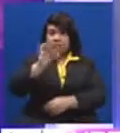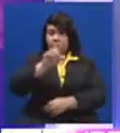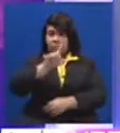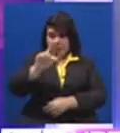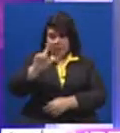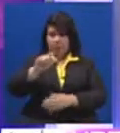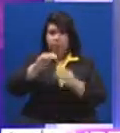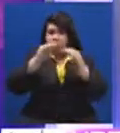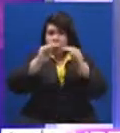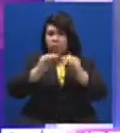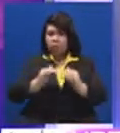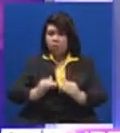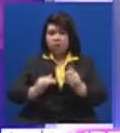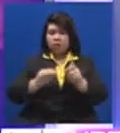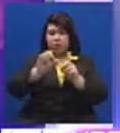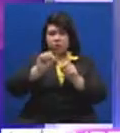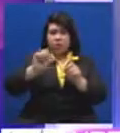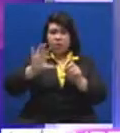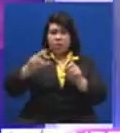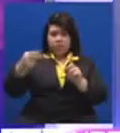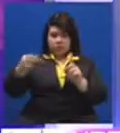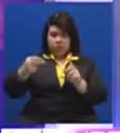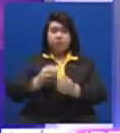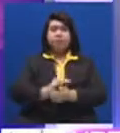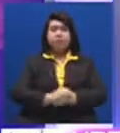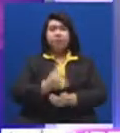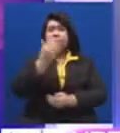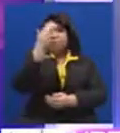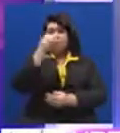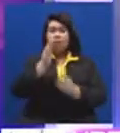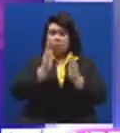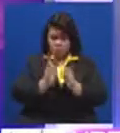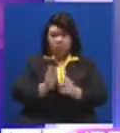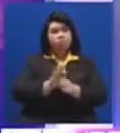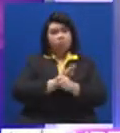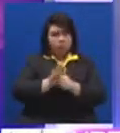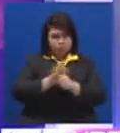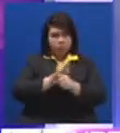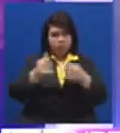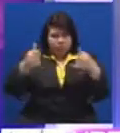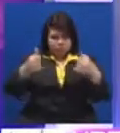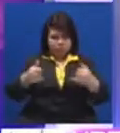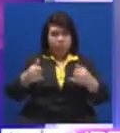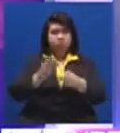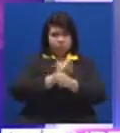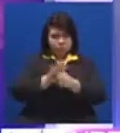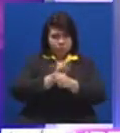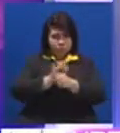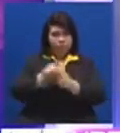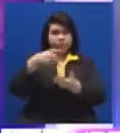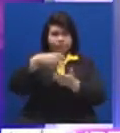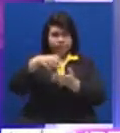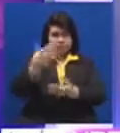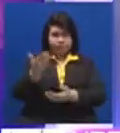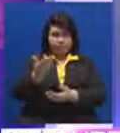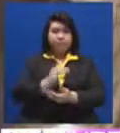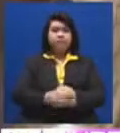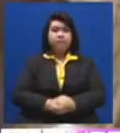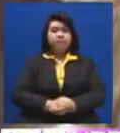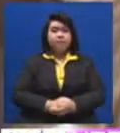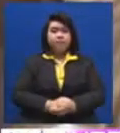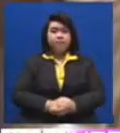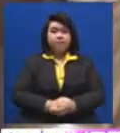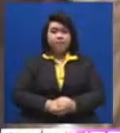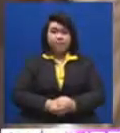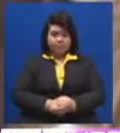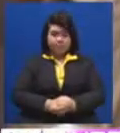าทให้เหลือเพียง 150,000 บาทท่ามกลางความพึงพอใจของคู่กรณีทั้งสองฝ่ายติดตามจากรายงานค่ะ